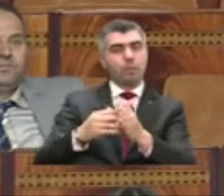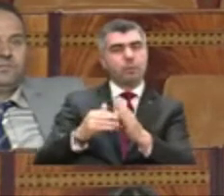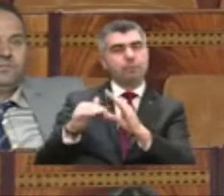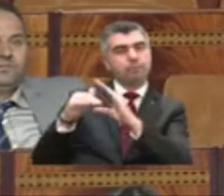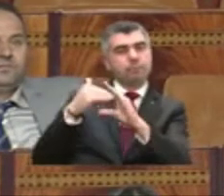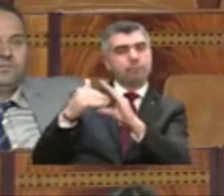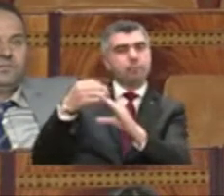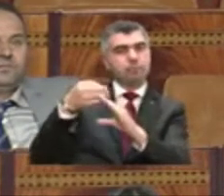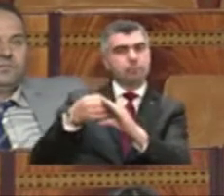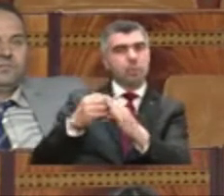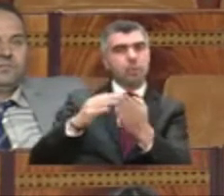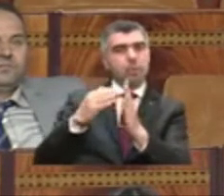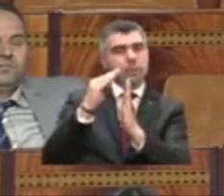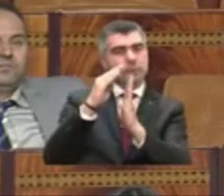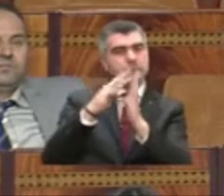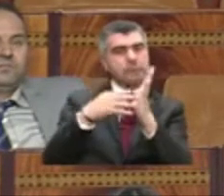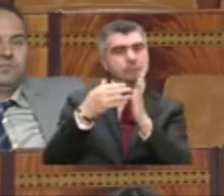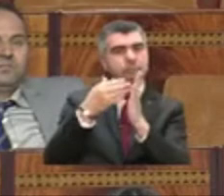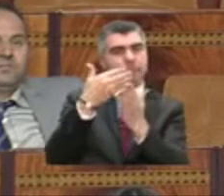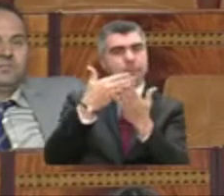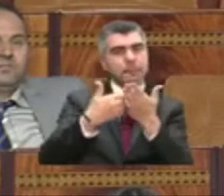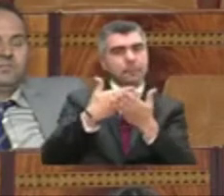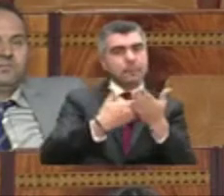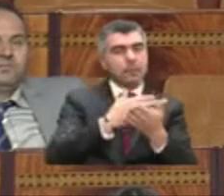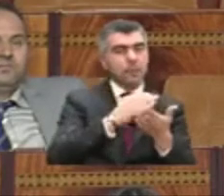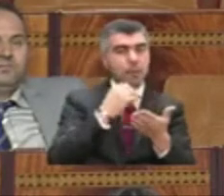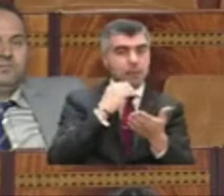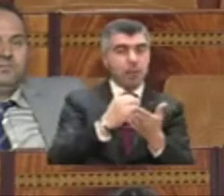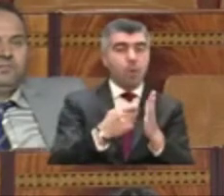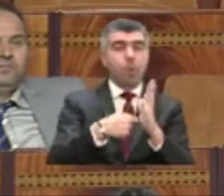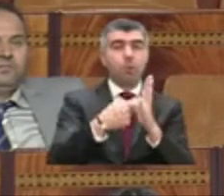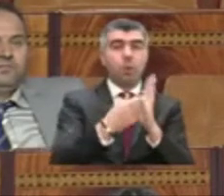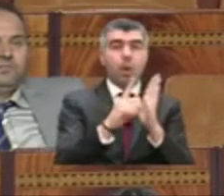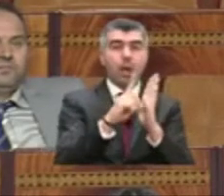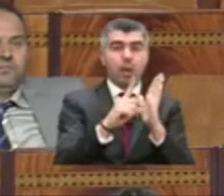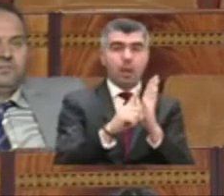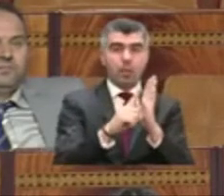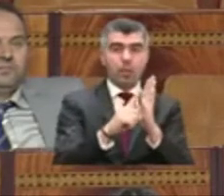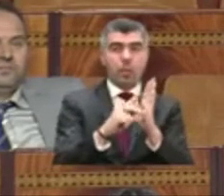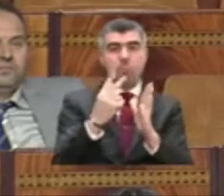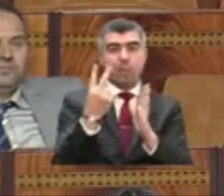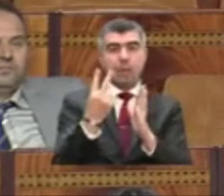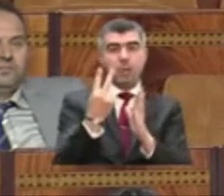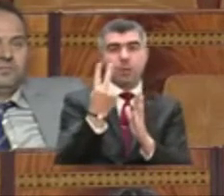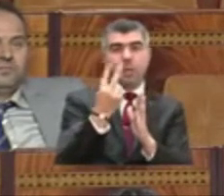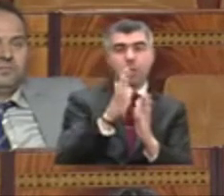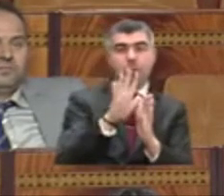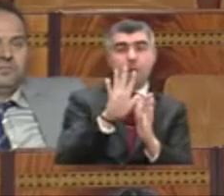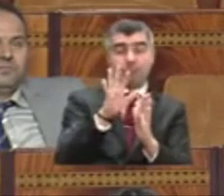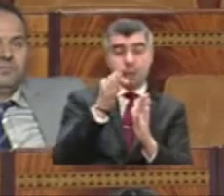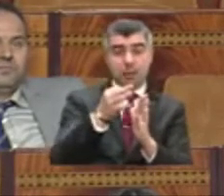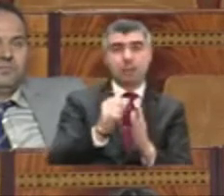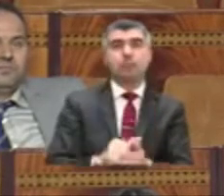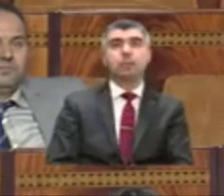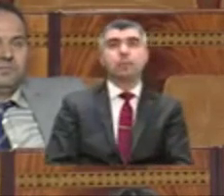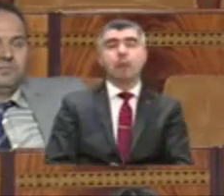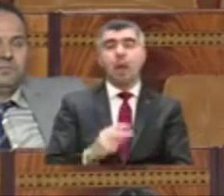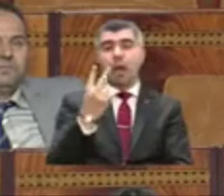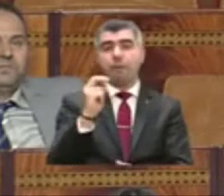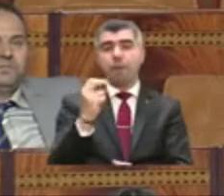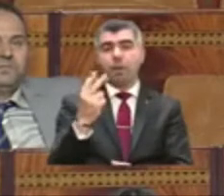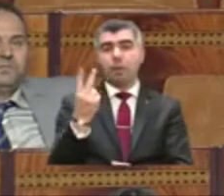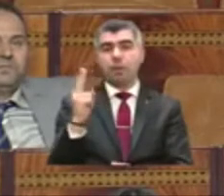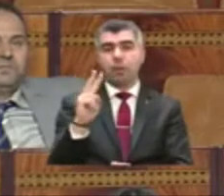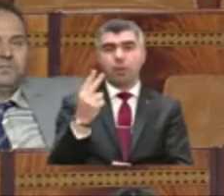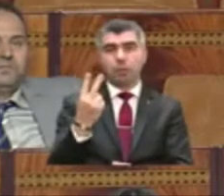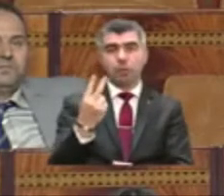المراسلات، وقد تم وضع مقترح قانون يحمل رقم 252 بتاريخ 8/1/2022